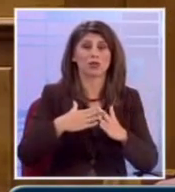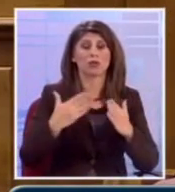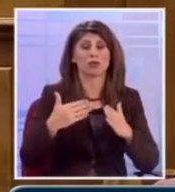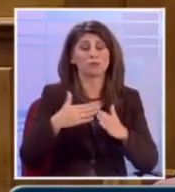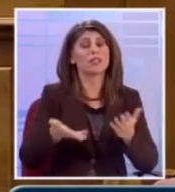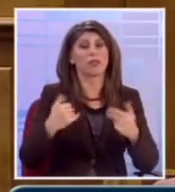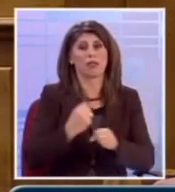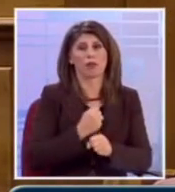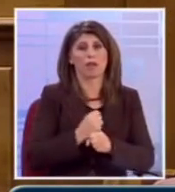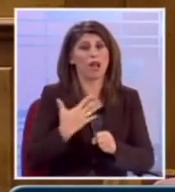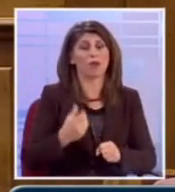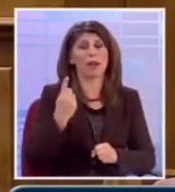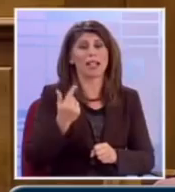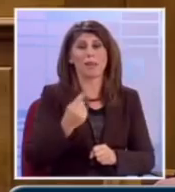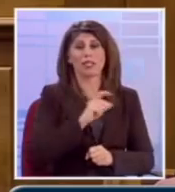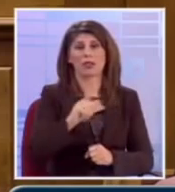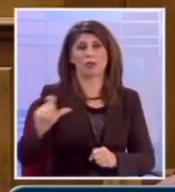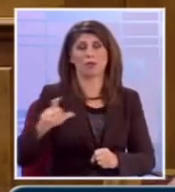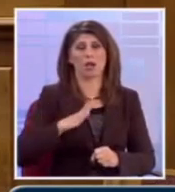Έχουμε 1,5 εκατομμύριο ανέργους.